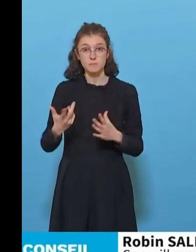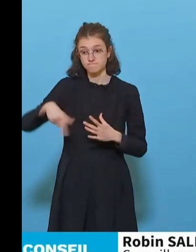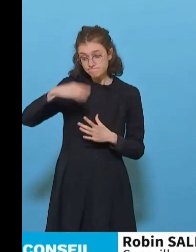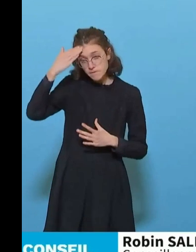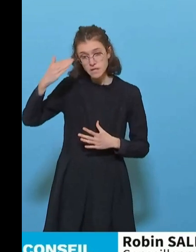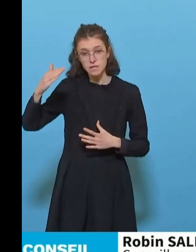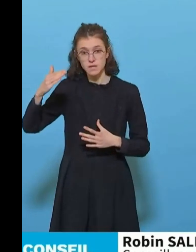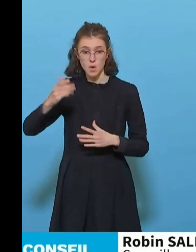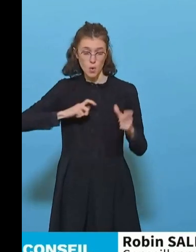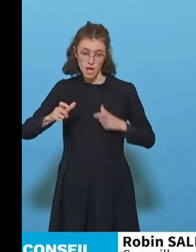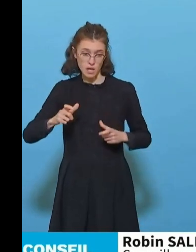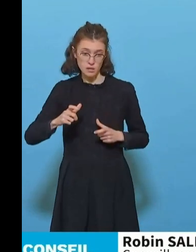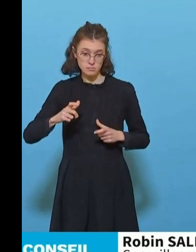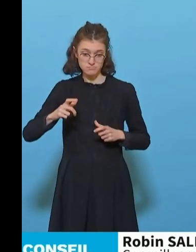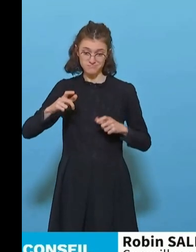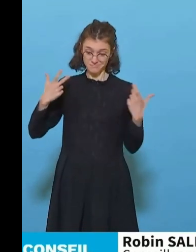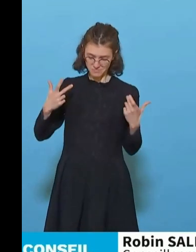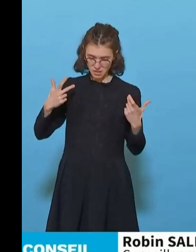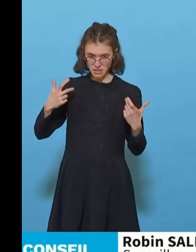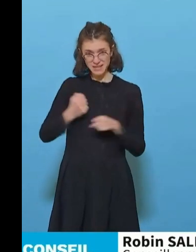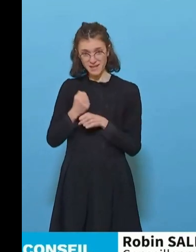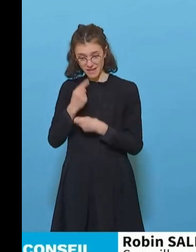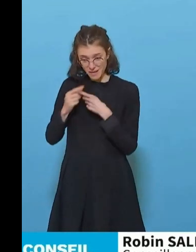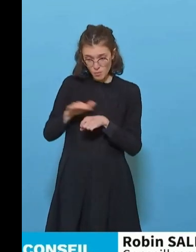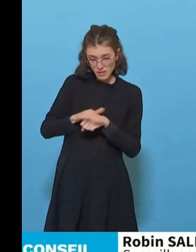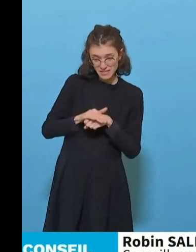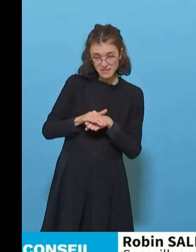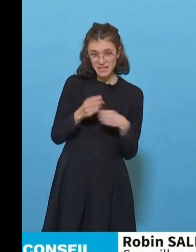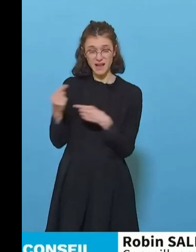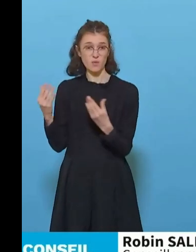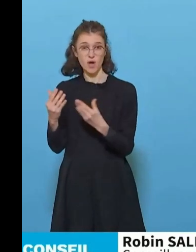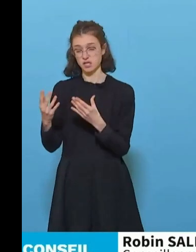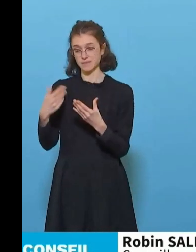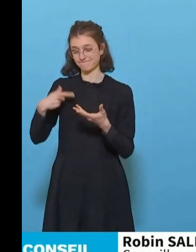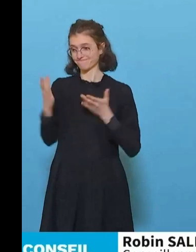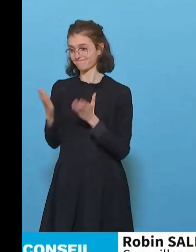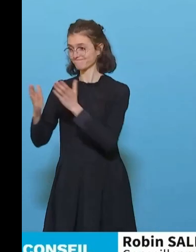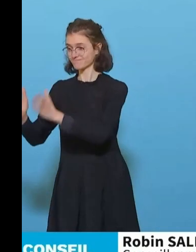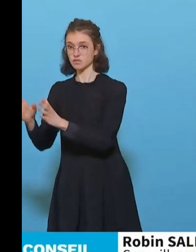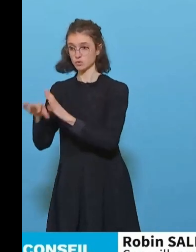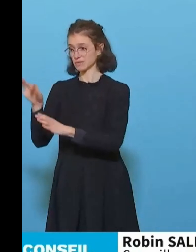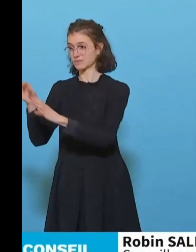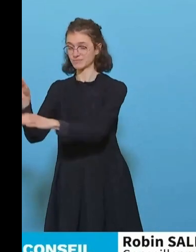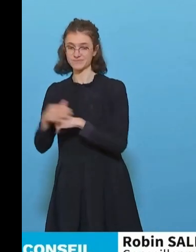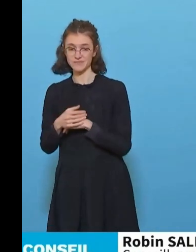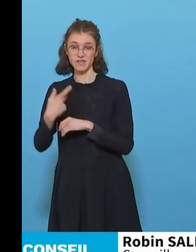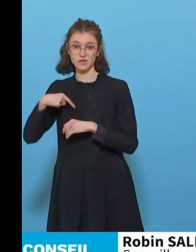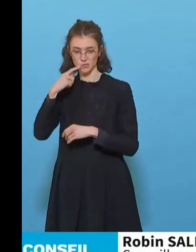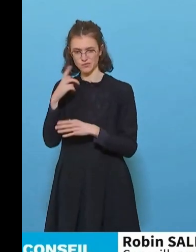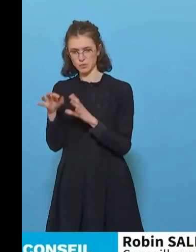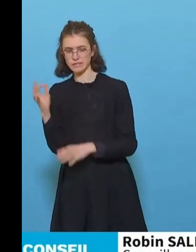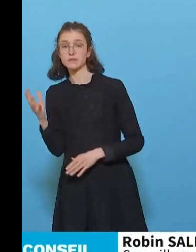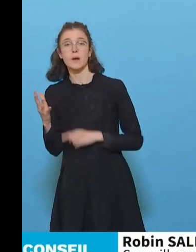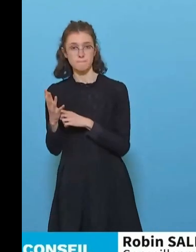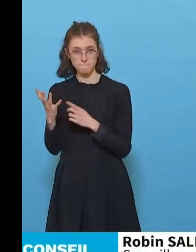choix. À travers ces orientations, nous faisons le choix du dialogue avec les acteurs du territoire quand d'autres les